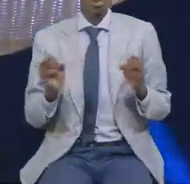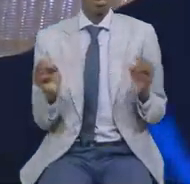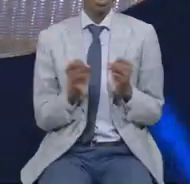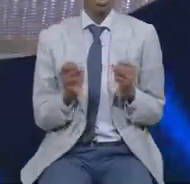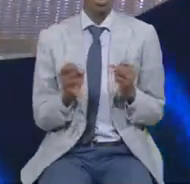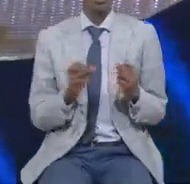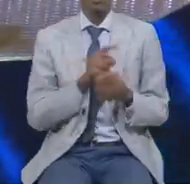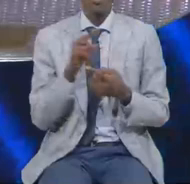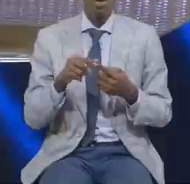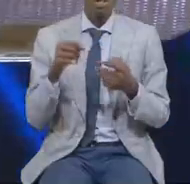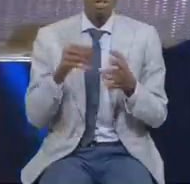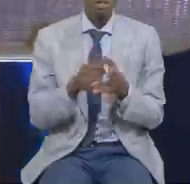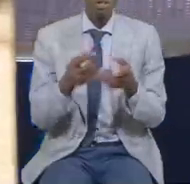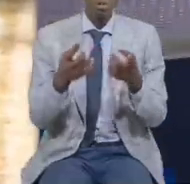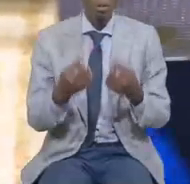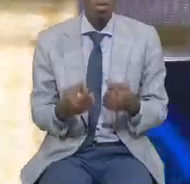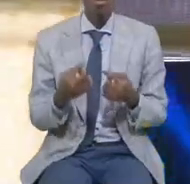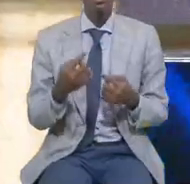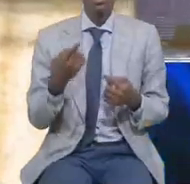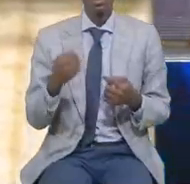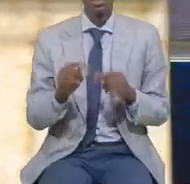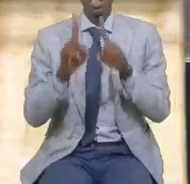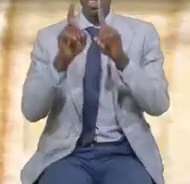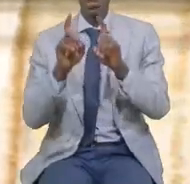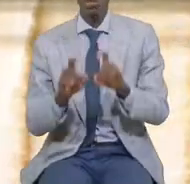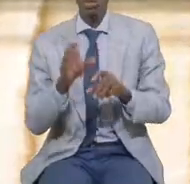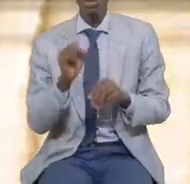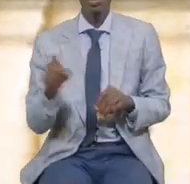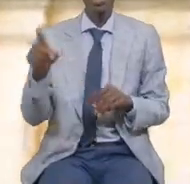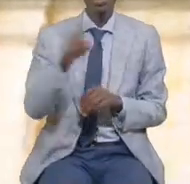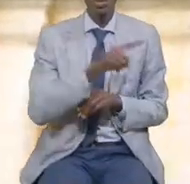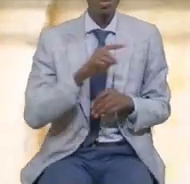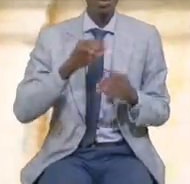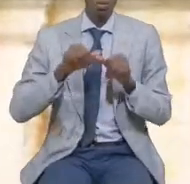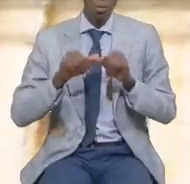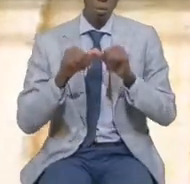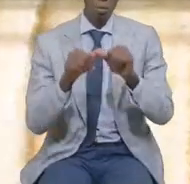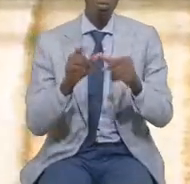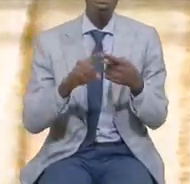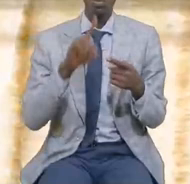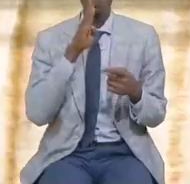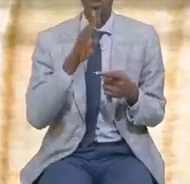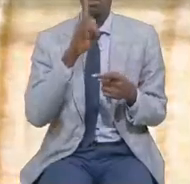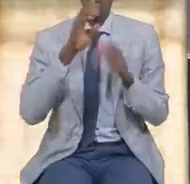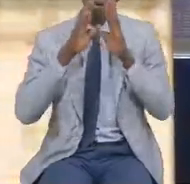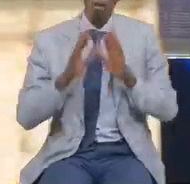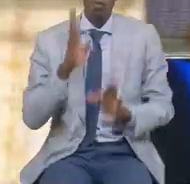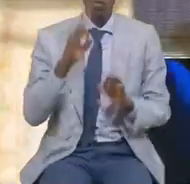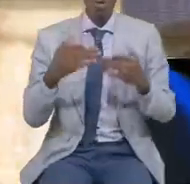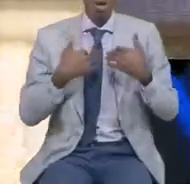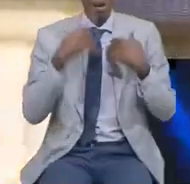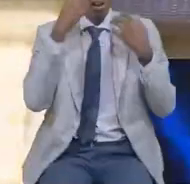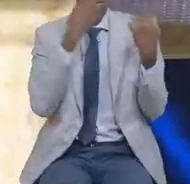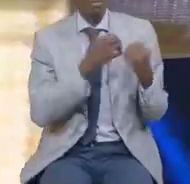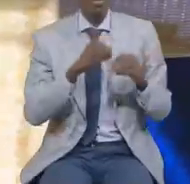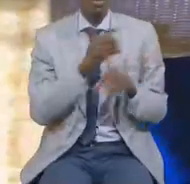cela arrive, les épreuves, tu demeures calme. Si tu as foi en Dieu, si tu